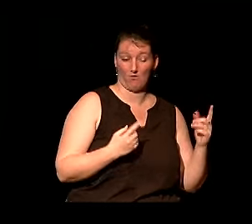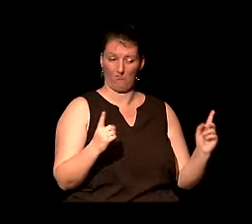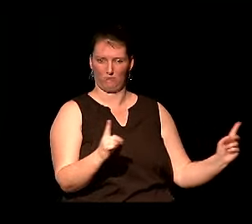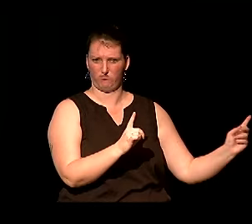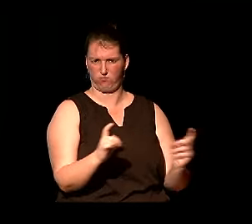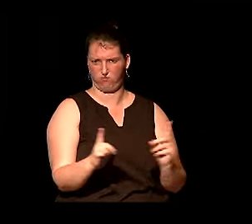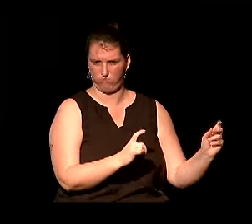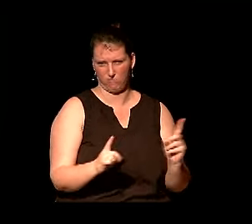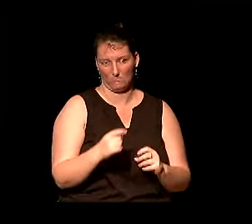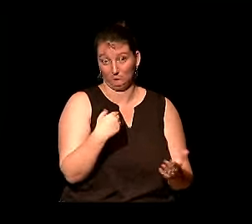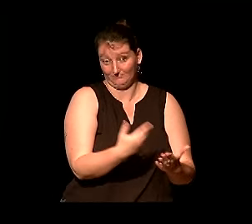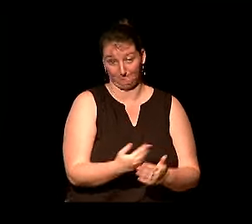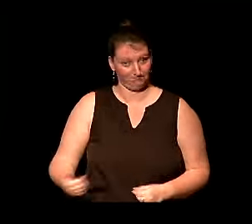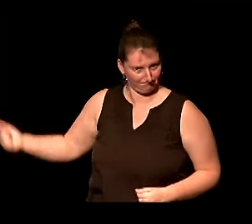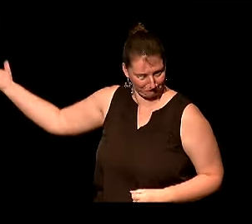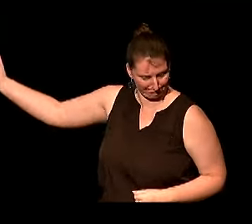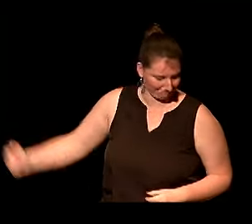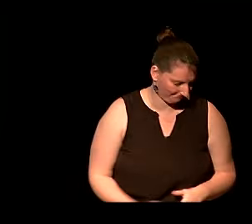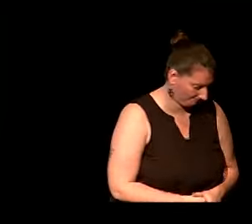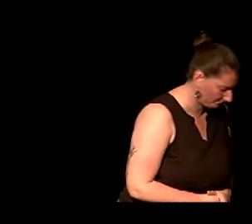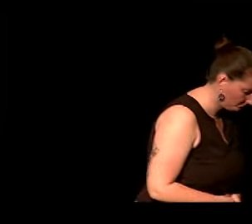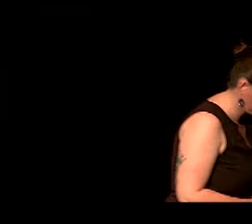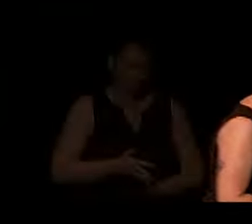je vous propose de regarder dès maintenant. »